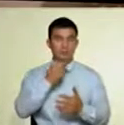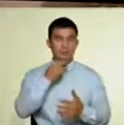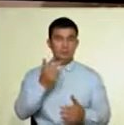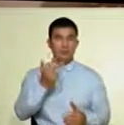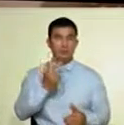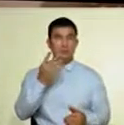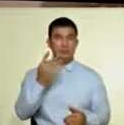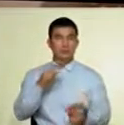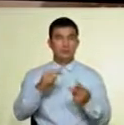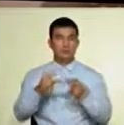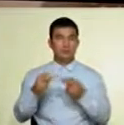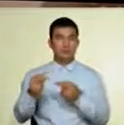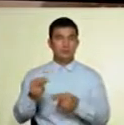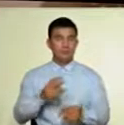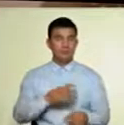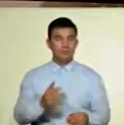Uchinchi misol